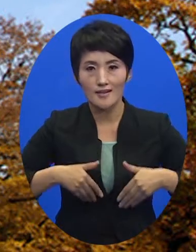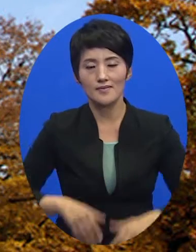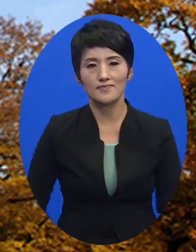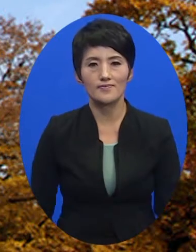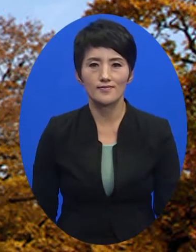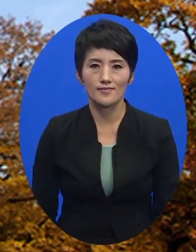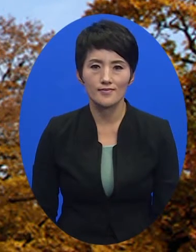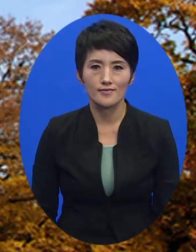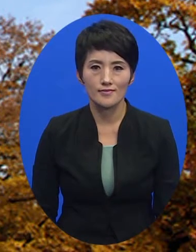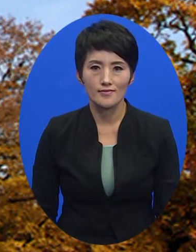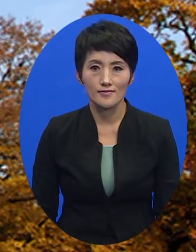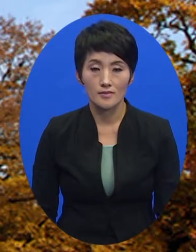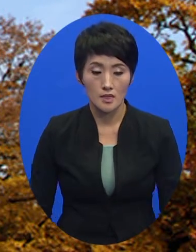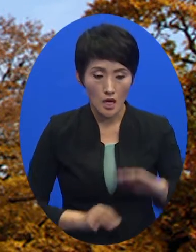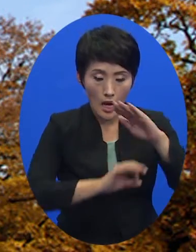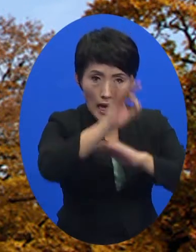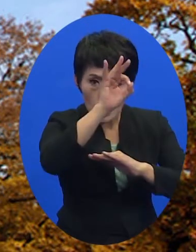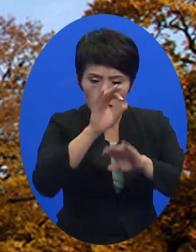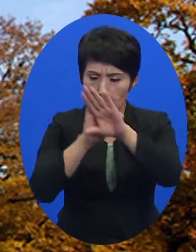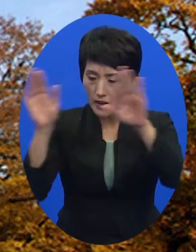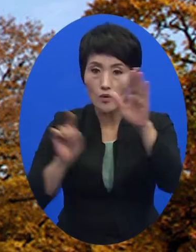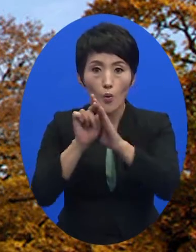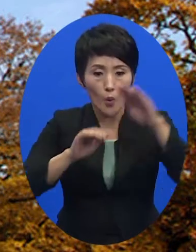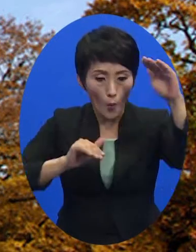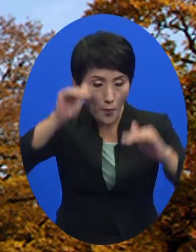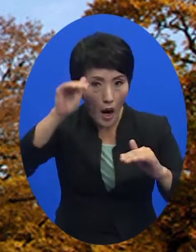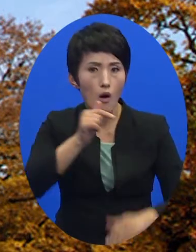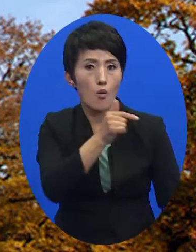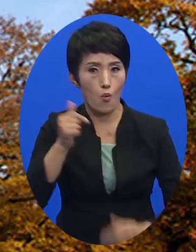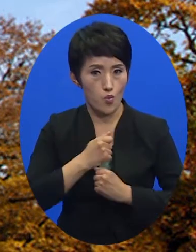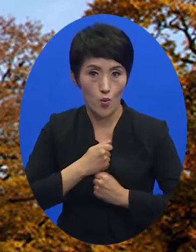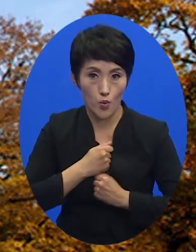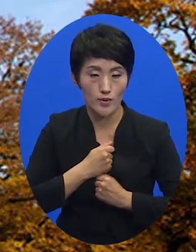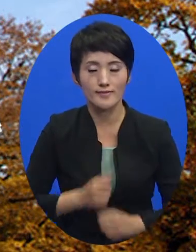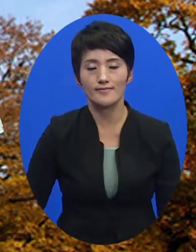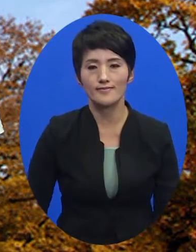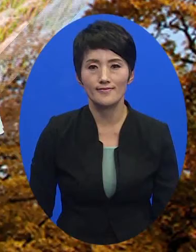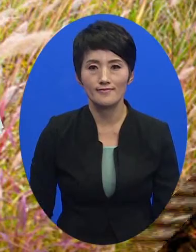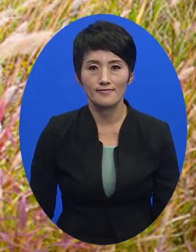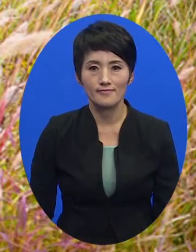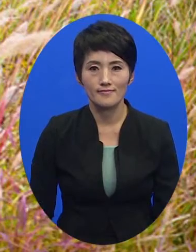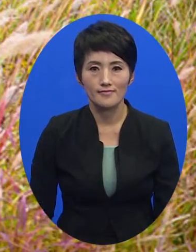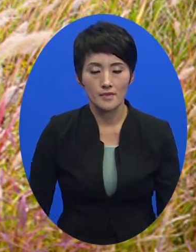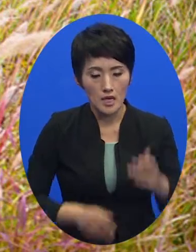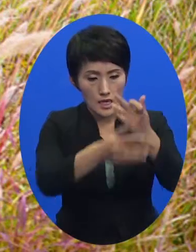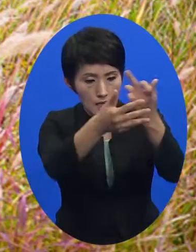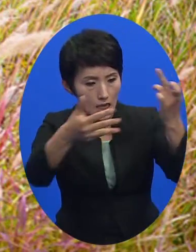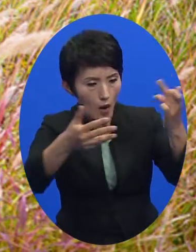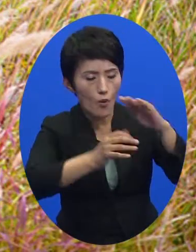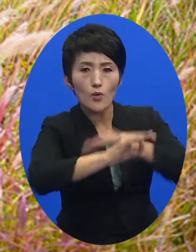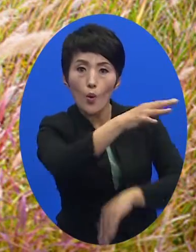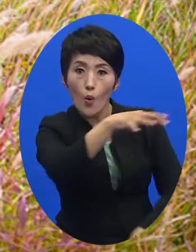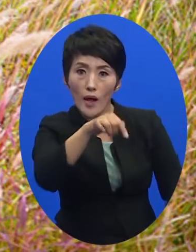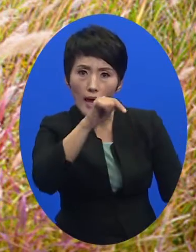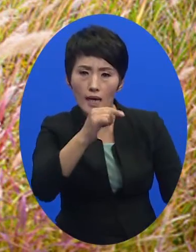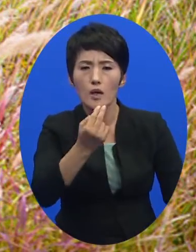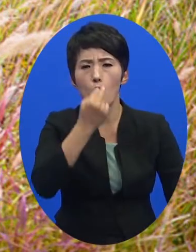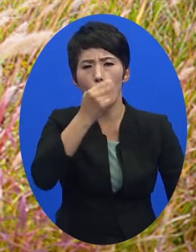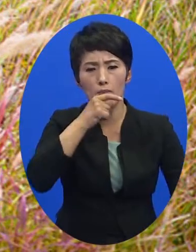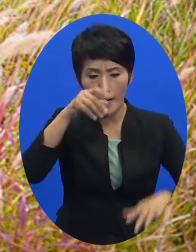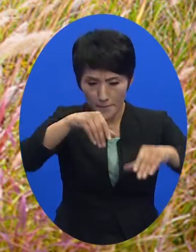동안에는 포근하겠습니다. 그만큼 일교차가 크다는 점 염두에 두셔야겠습니다. 한편 강원 동해안에